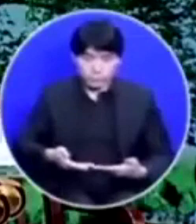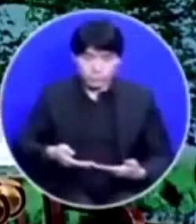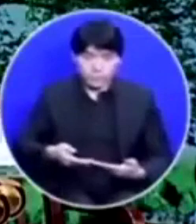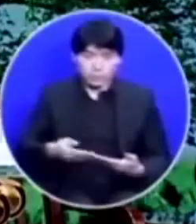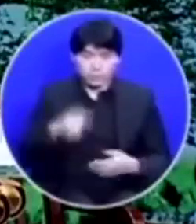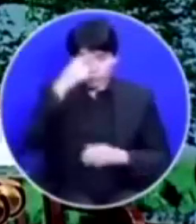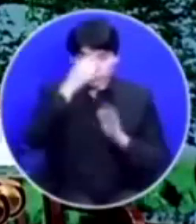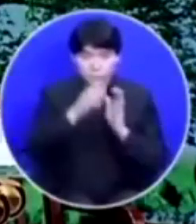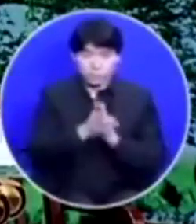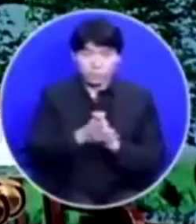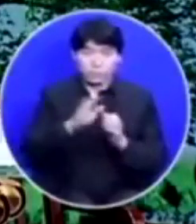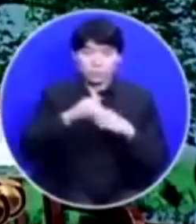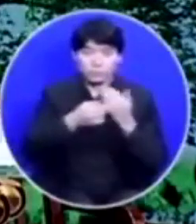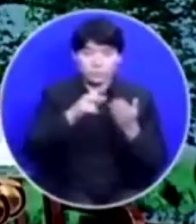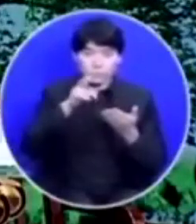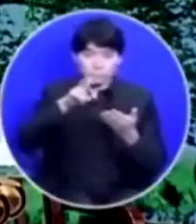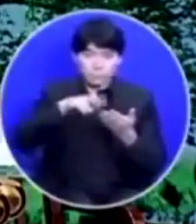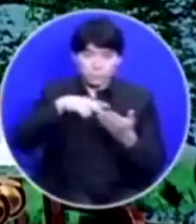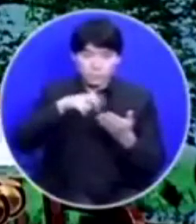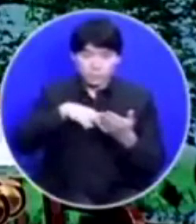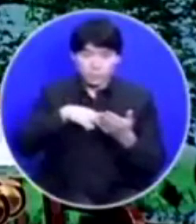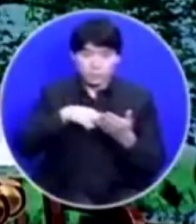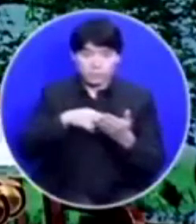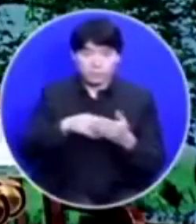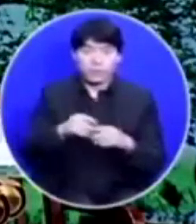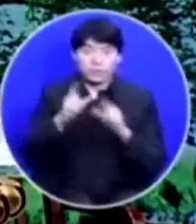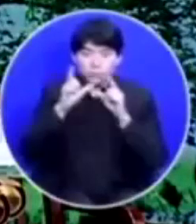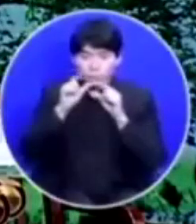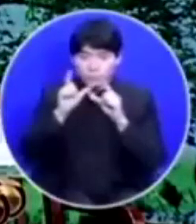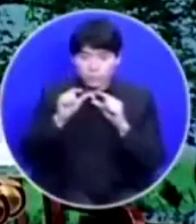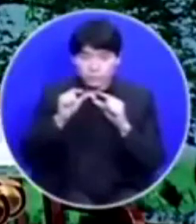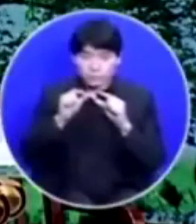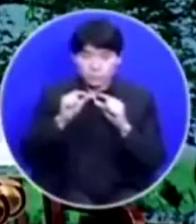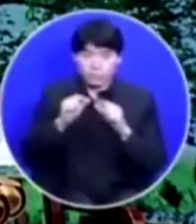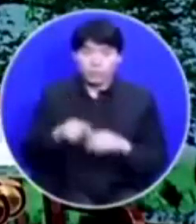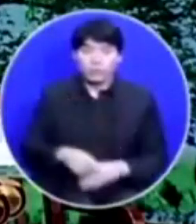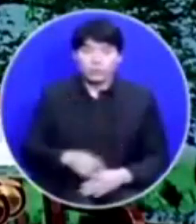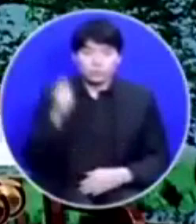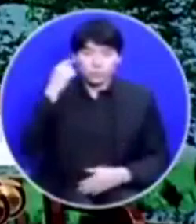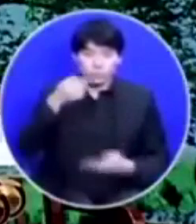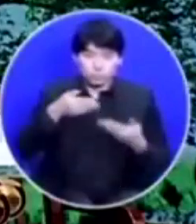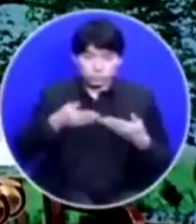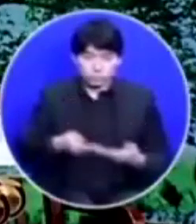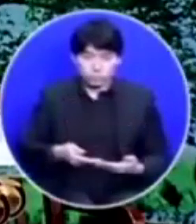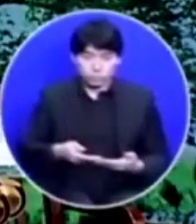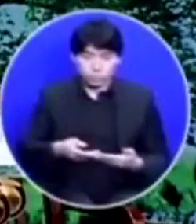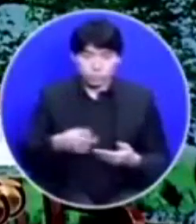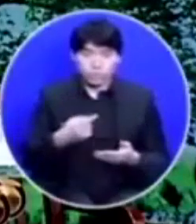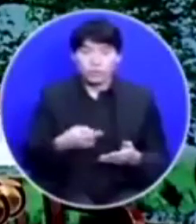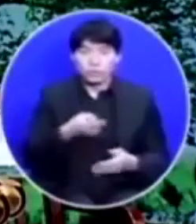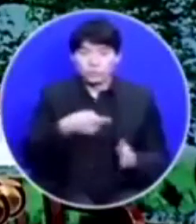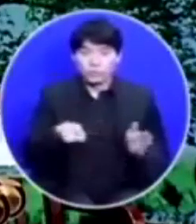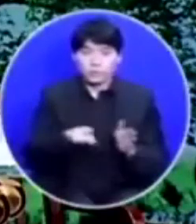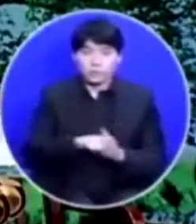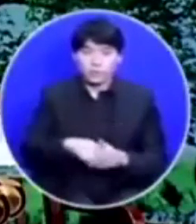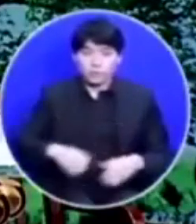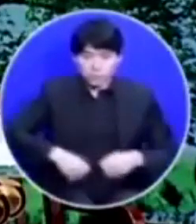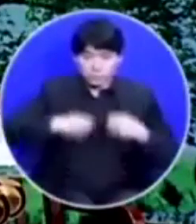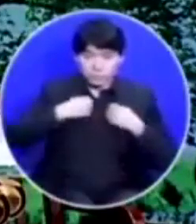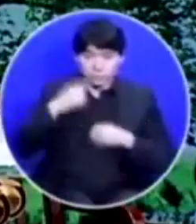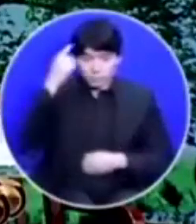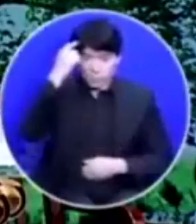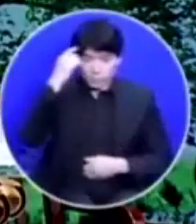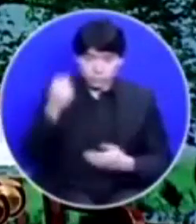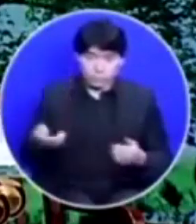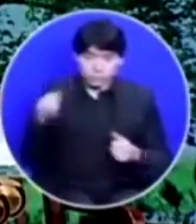찬양하고 거나 성경을 읽을 때에 속삭였습니다 소리를 죽이기 위해서 이불로 머리를 돕기도 했습니다